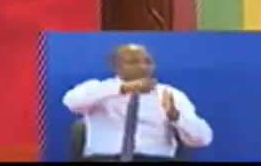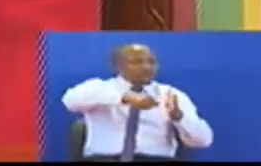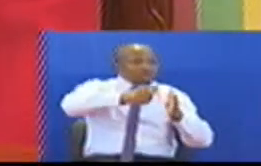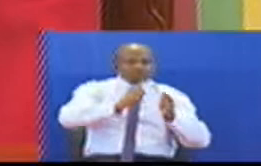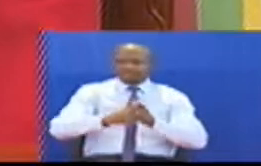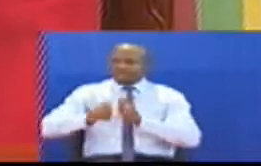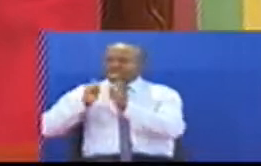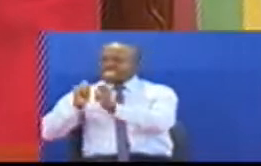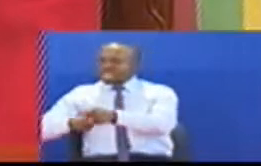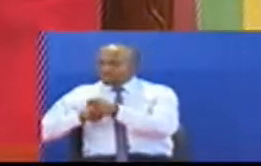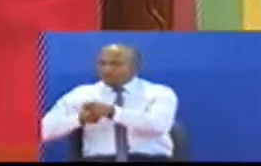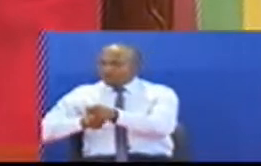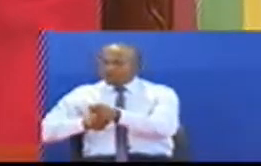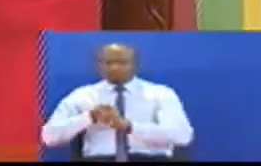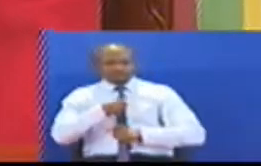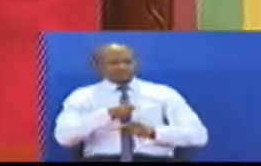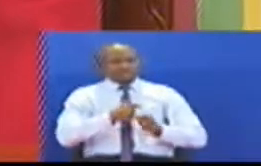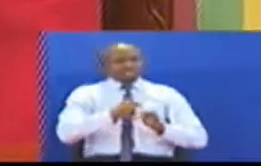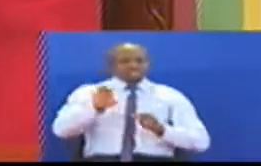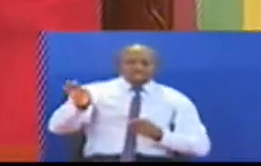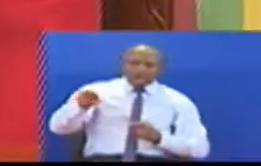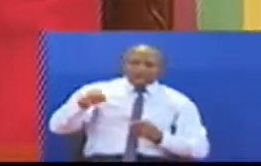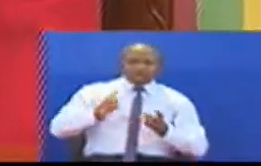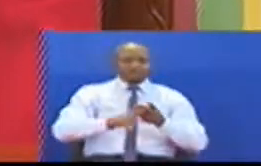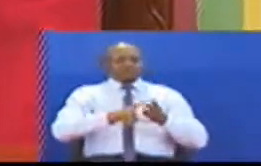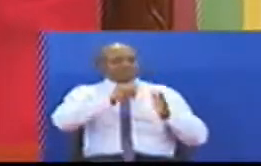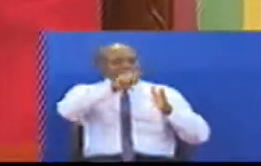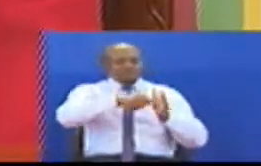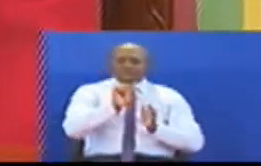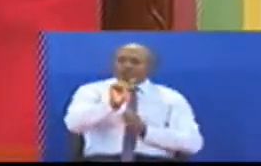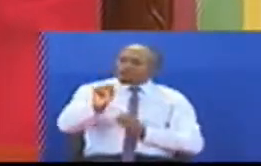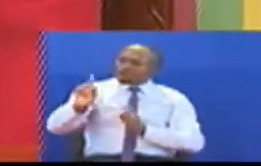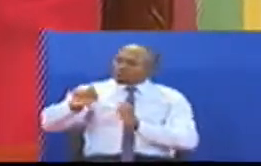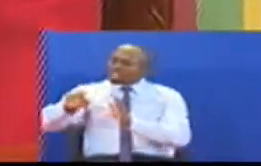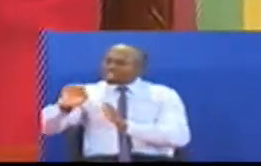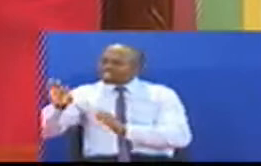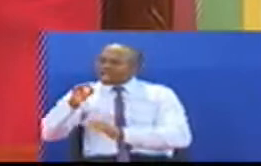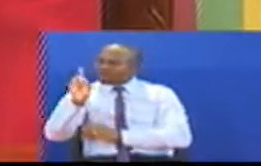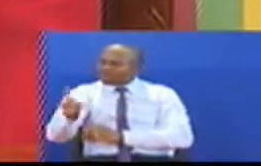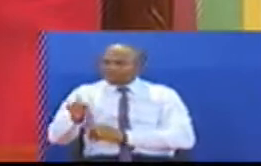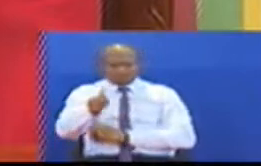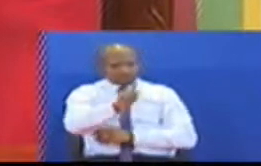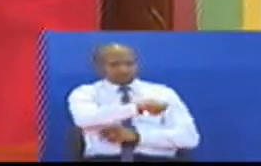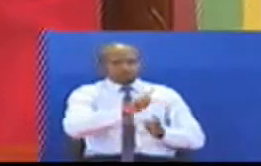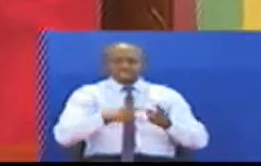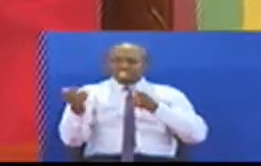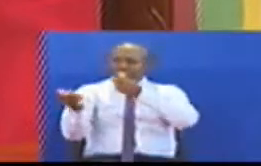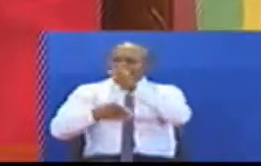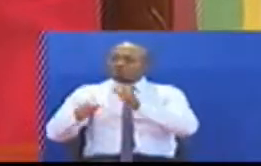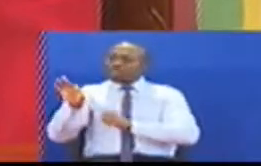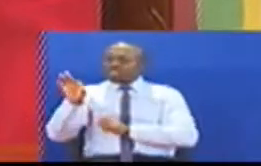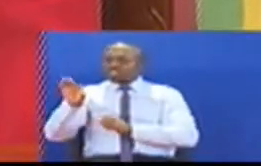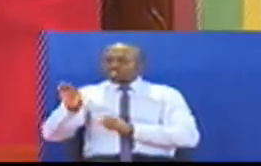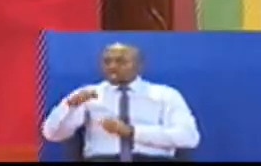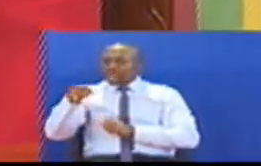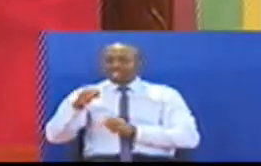kilimo kinapolimwa, machai inapolimwa, tuna viwanda vidogo vidogo vya chai. Zao la chai linanyweka nchi nzima,